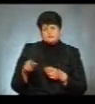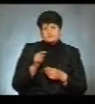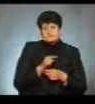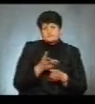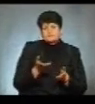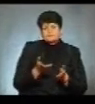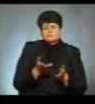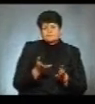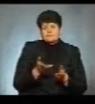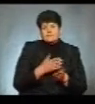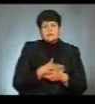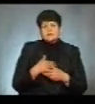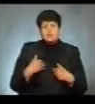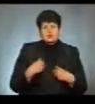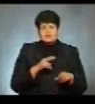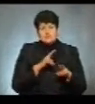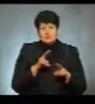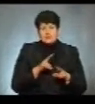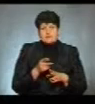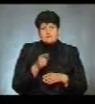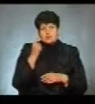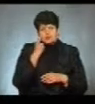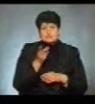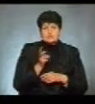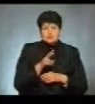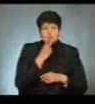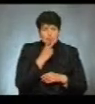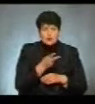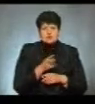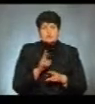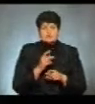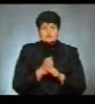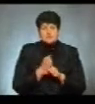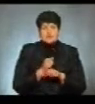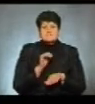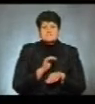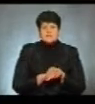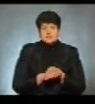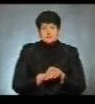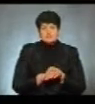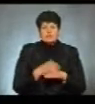ну, чись не хочуть слідкувати, вони думають, що їм прийдуть, все покажуть, все як зробити. Але фактично вже